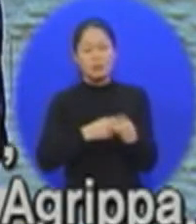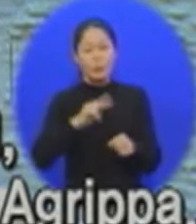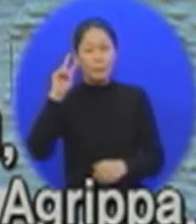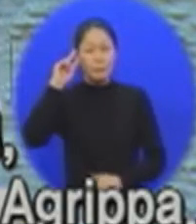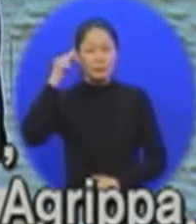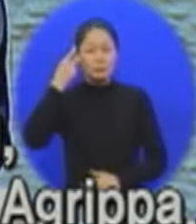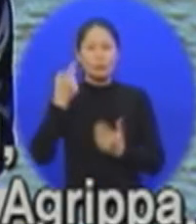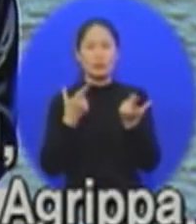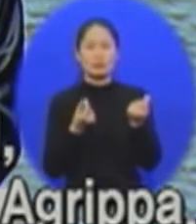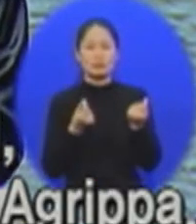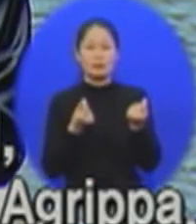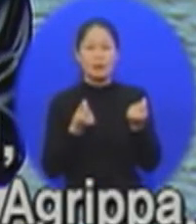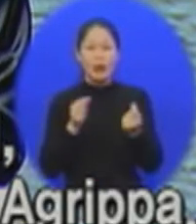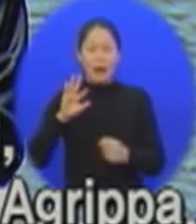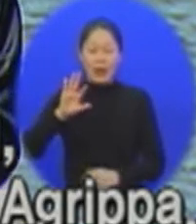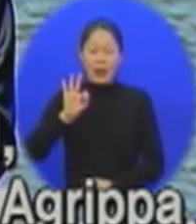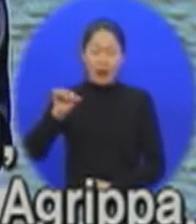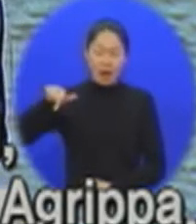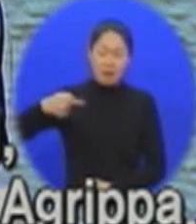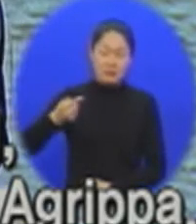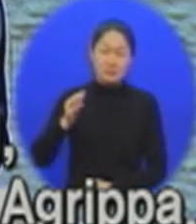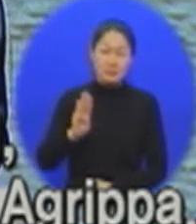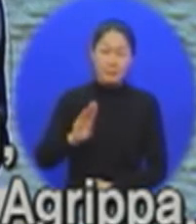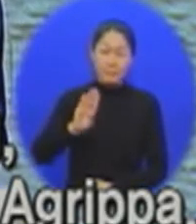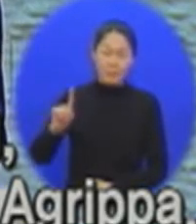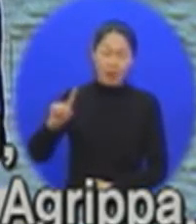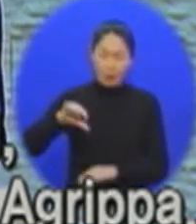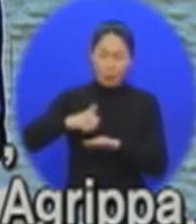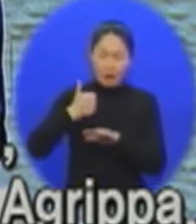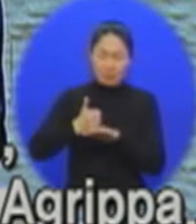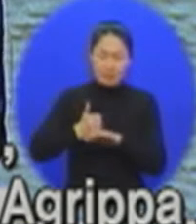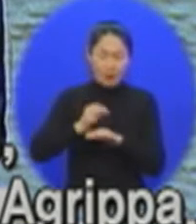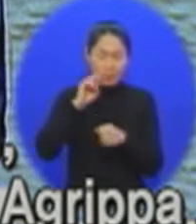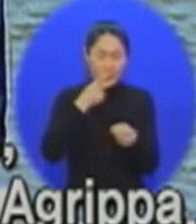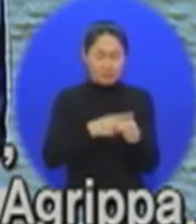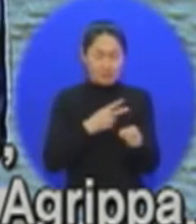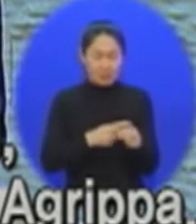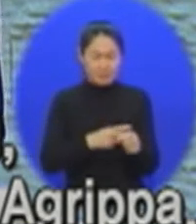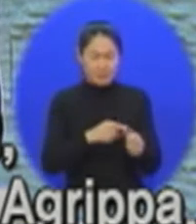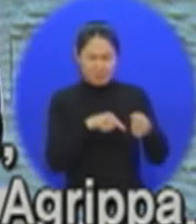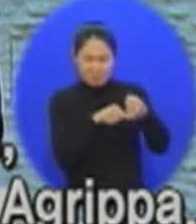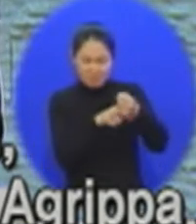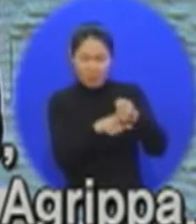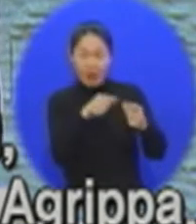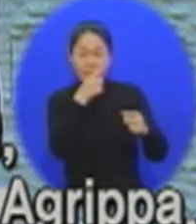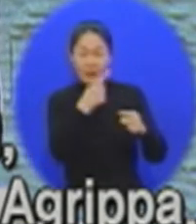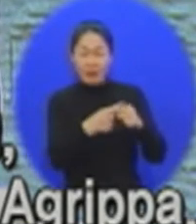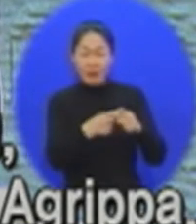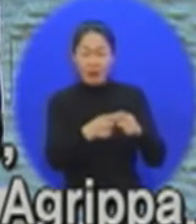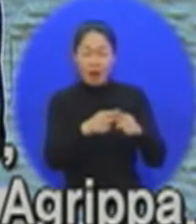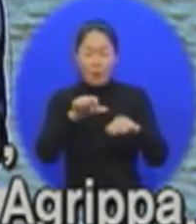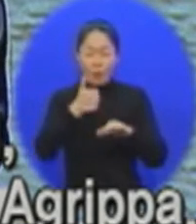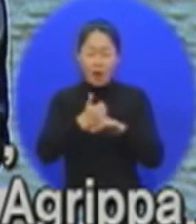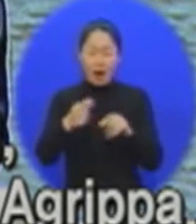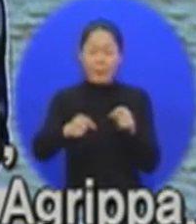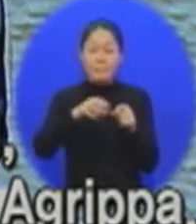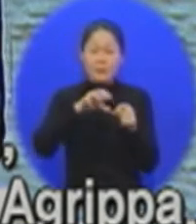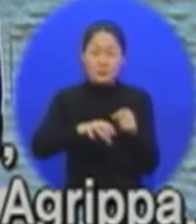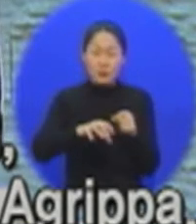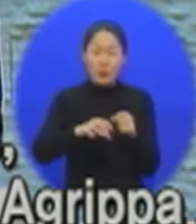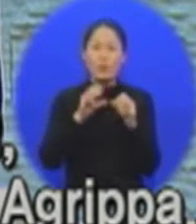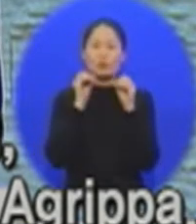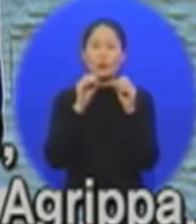아그립바 왕 은 바울을 되신 문 하다가 바울이 아그립바 왕 앞에서 언제